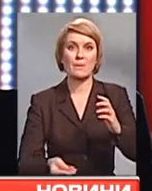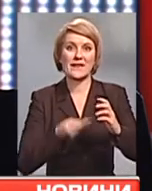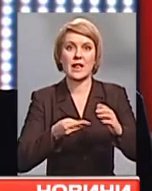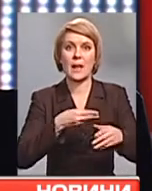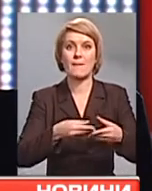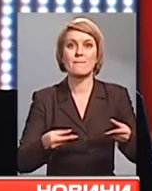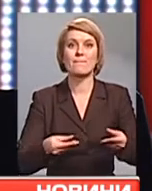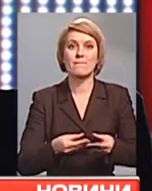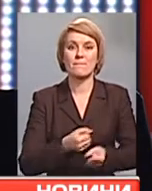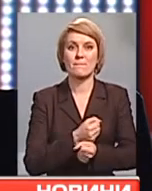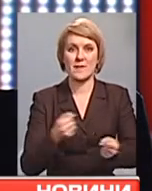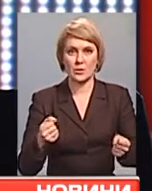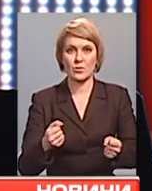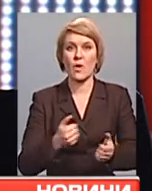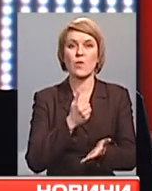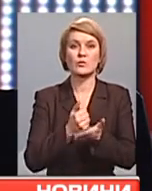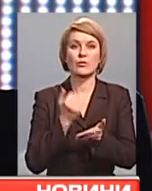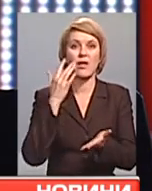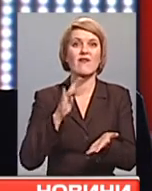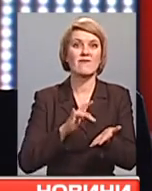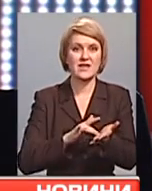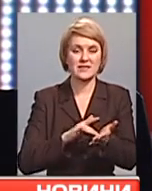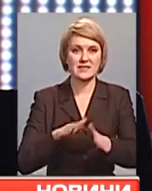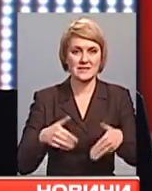життя міліціонера. З Харкова – Микола Піддубний.